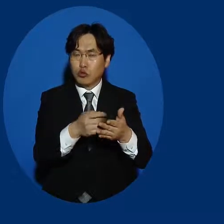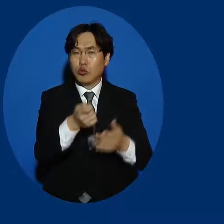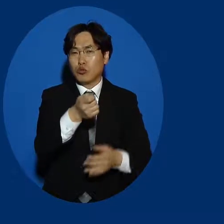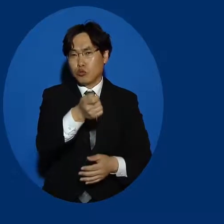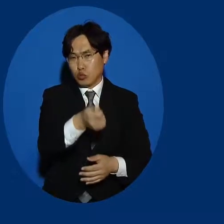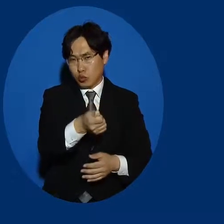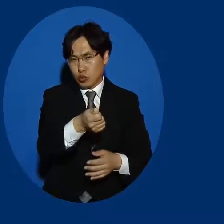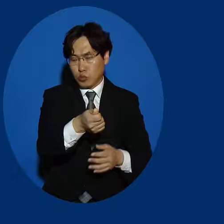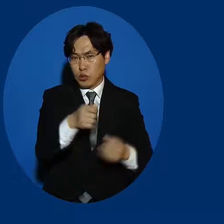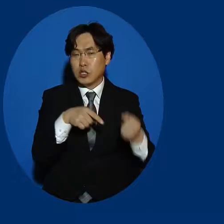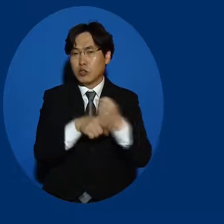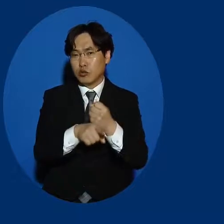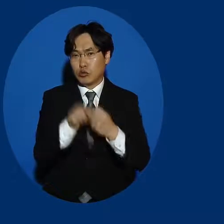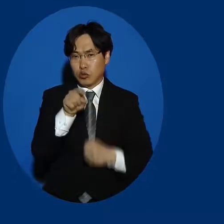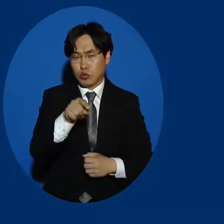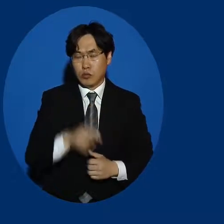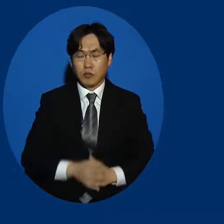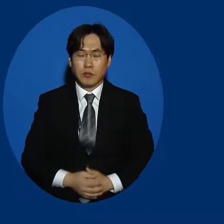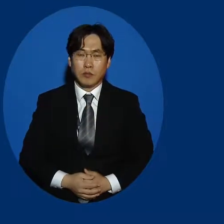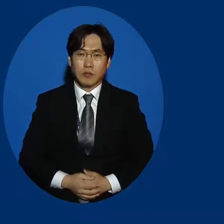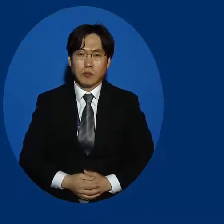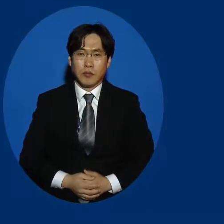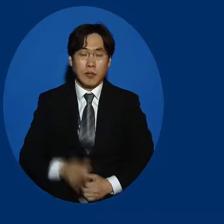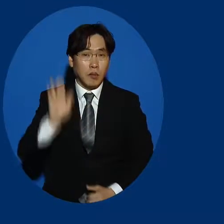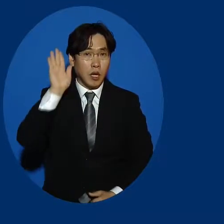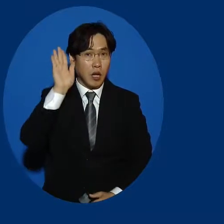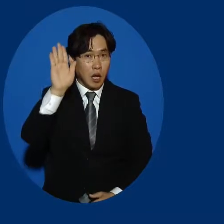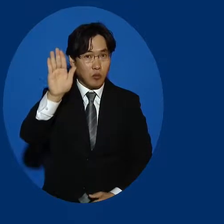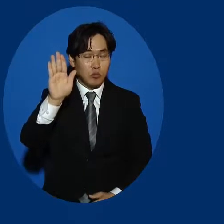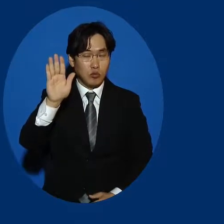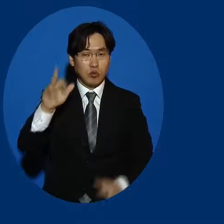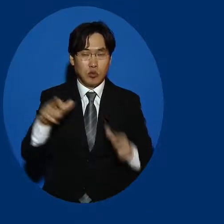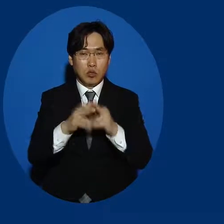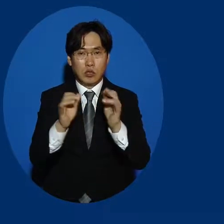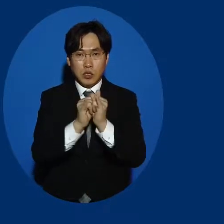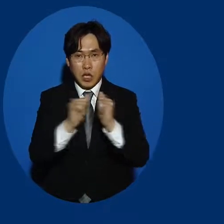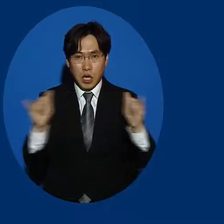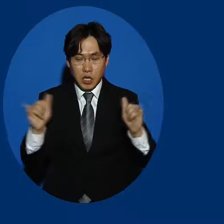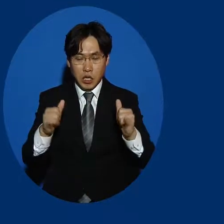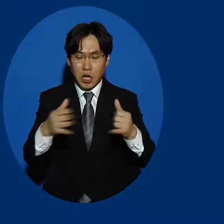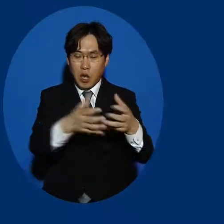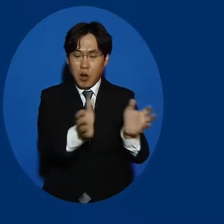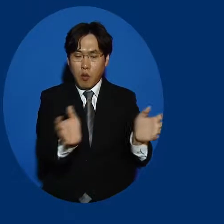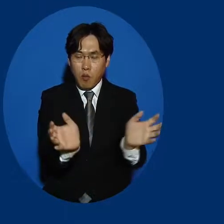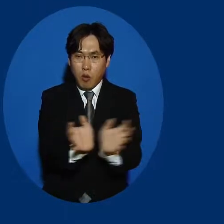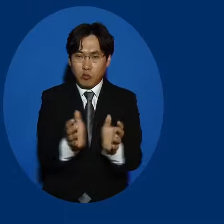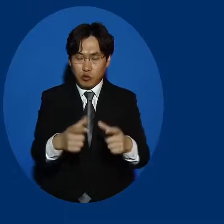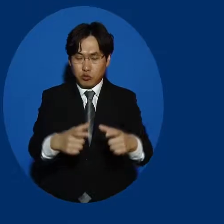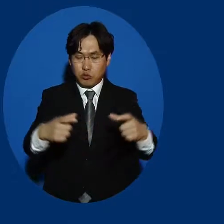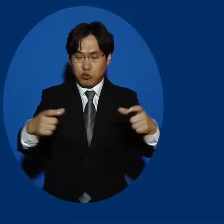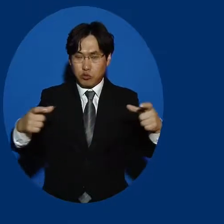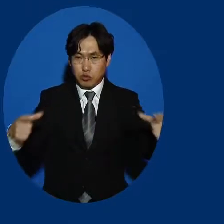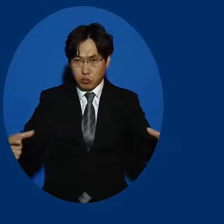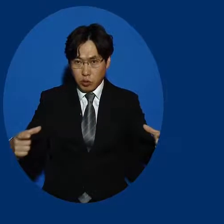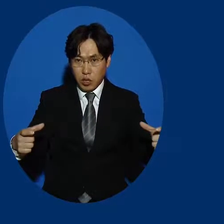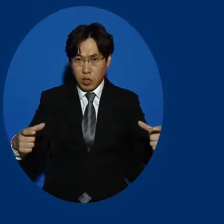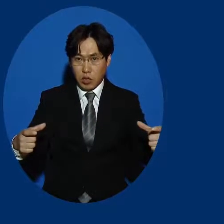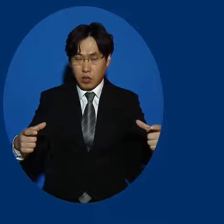있습니다. 하지만 이제 앞으로 우리는 장애의 범주를 지속적으로 확대해 나가야 할